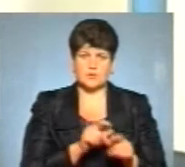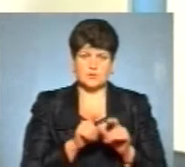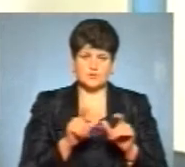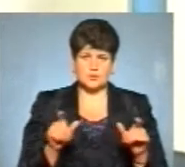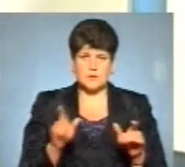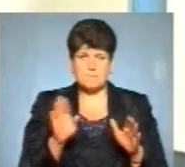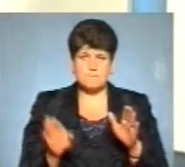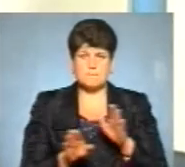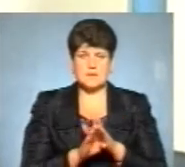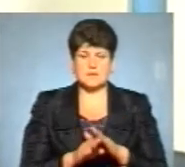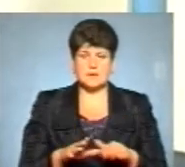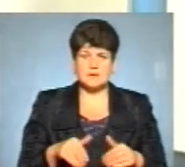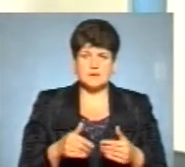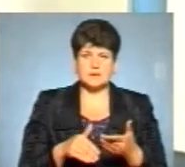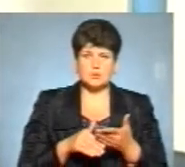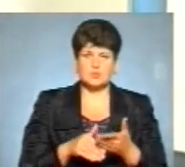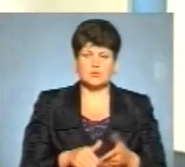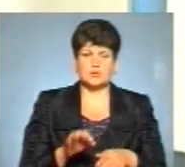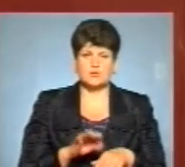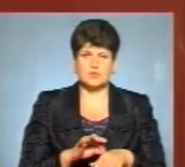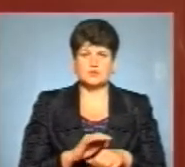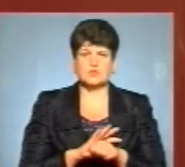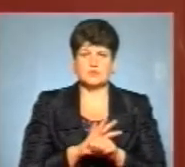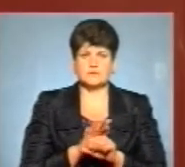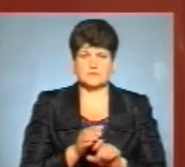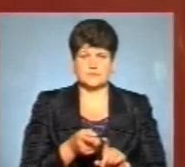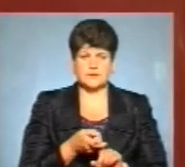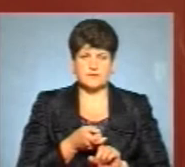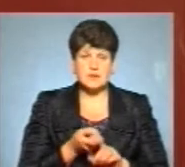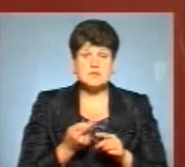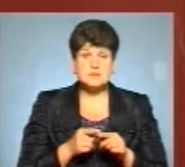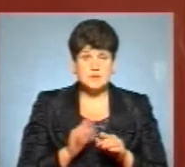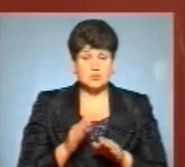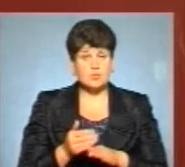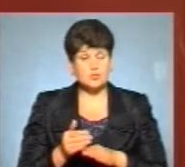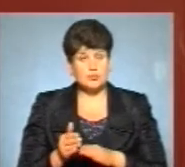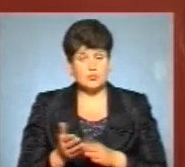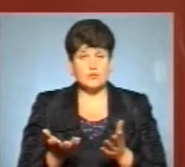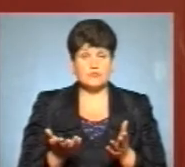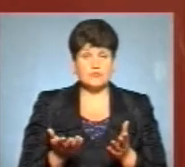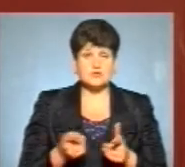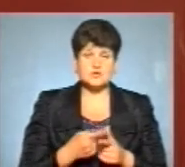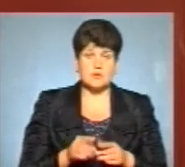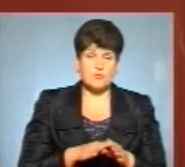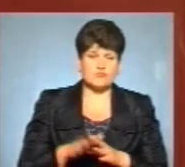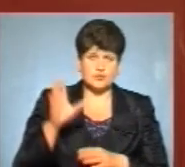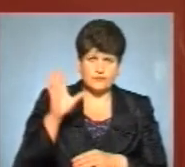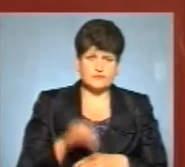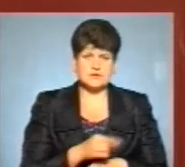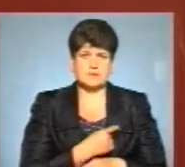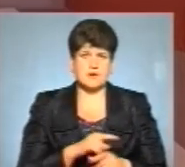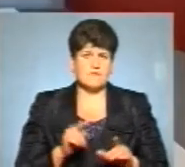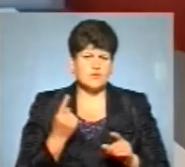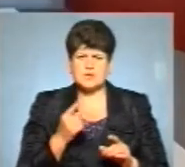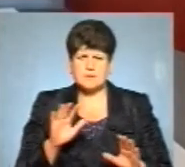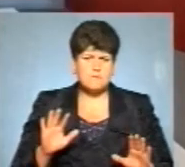під надання допомоги хворим з коронавірусною інфекцією. Це буде поступово, поетапно, чи повністю вся лікарня в якийсь один момент